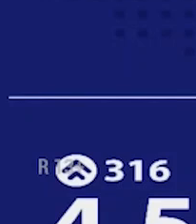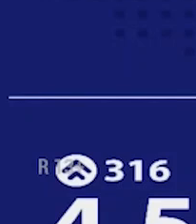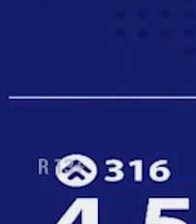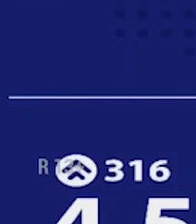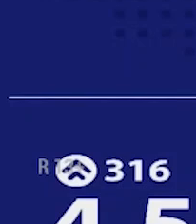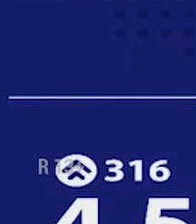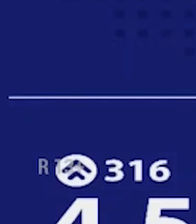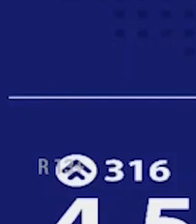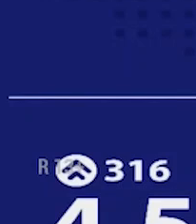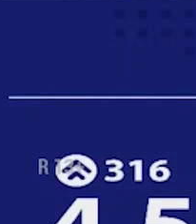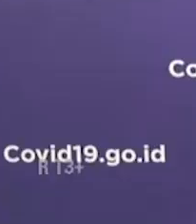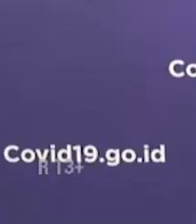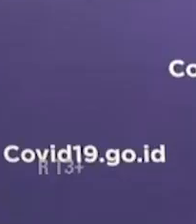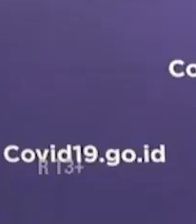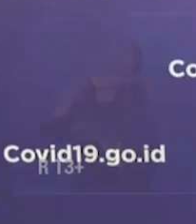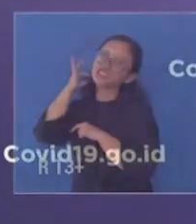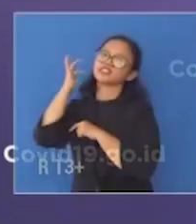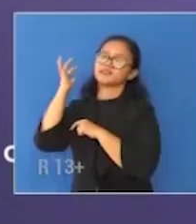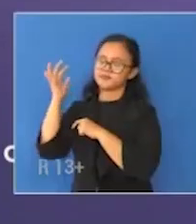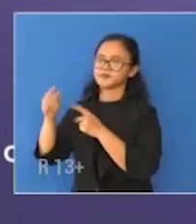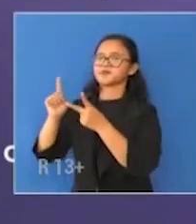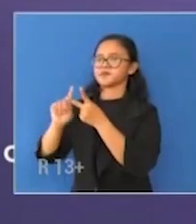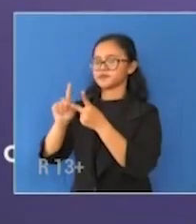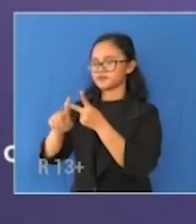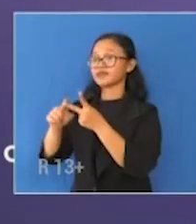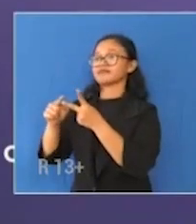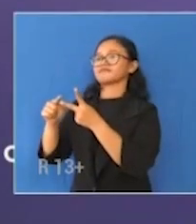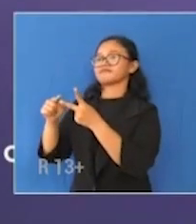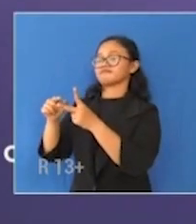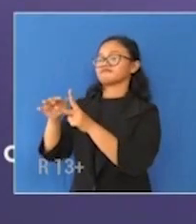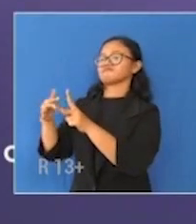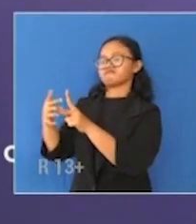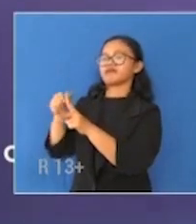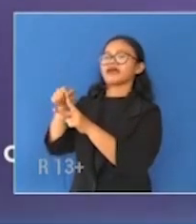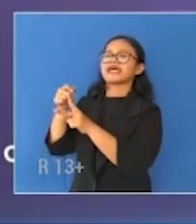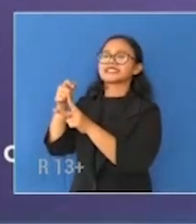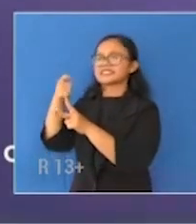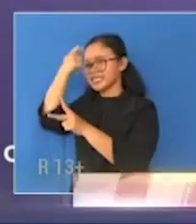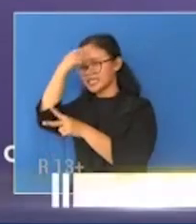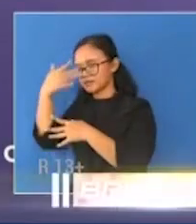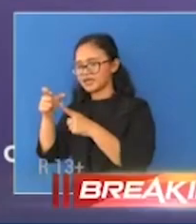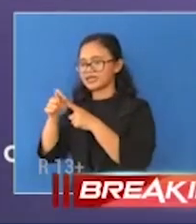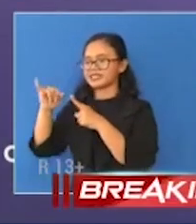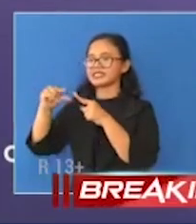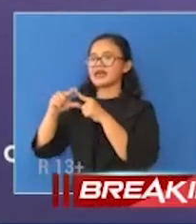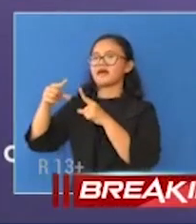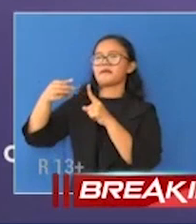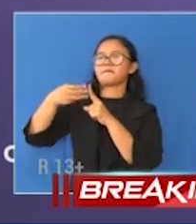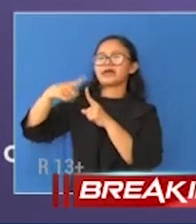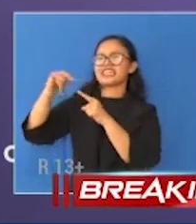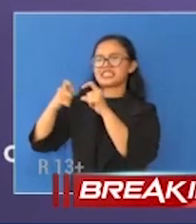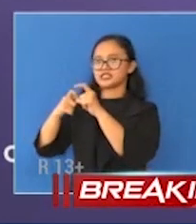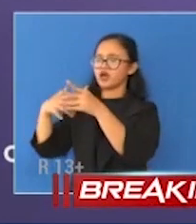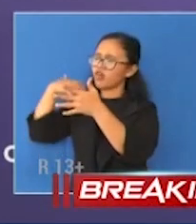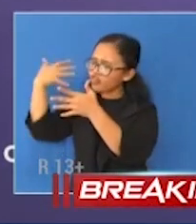bertahun-tahun Hai penyakit Hai diabetes kencing manis yang sudah berjalan